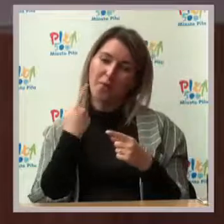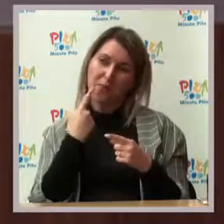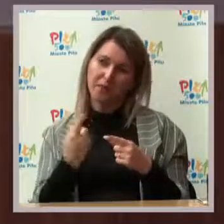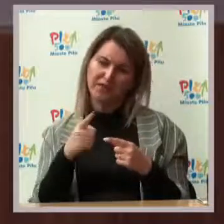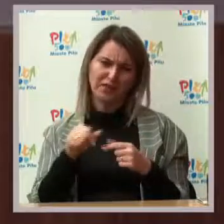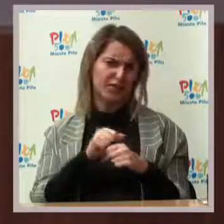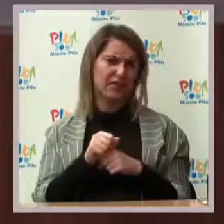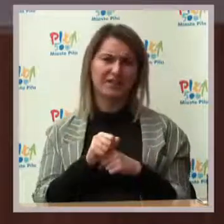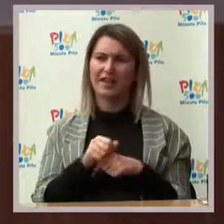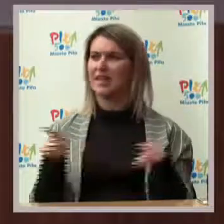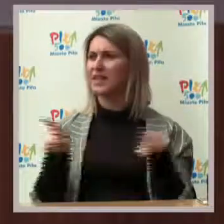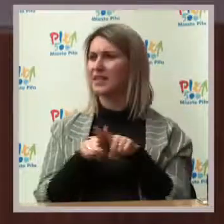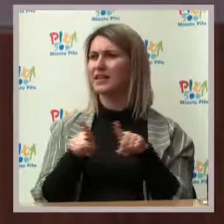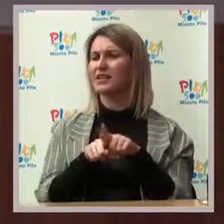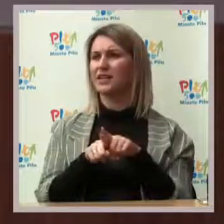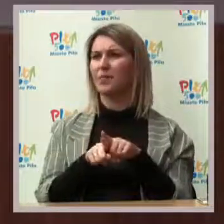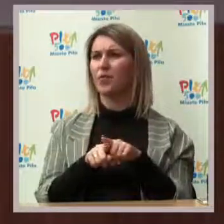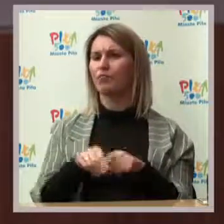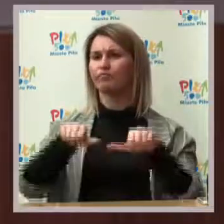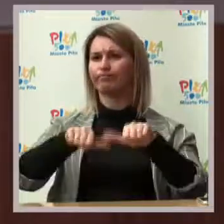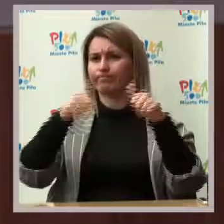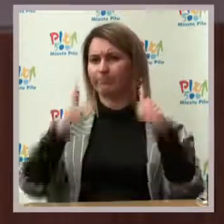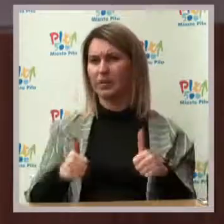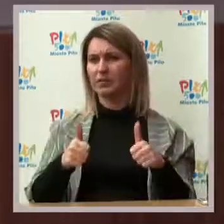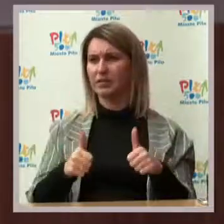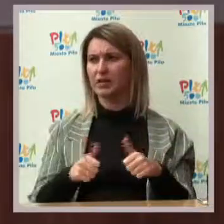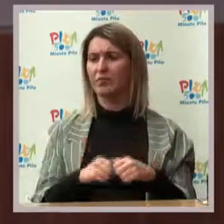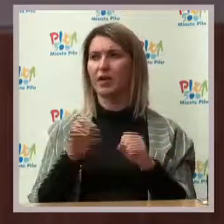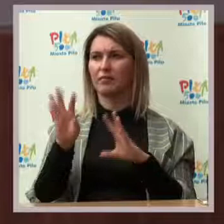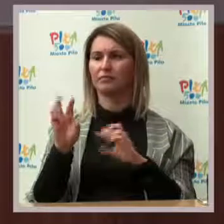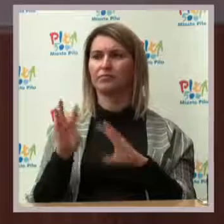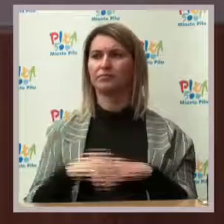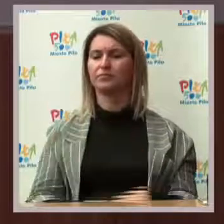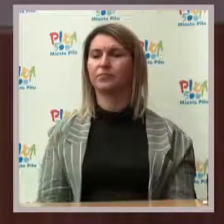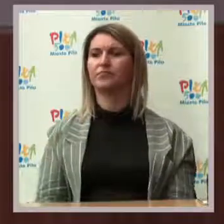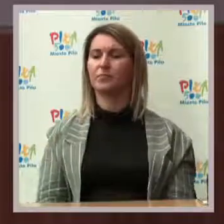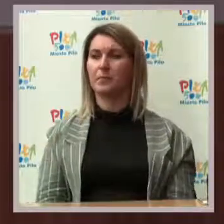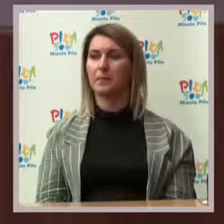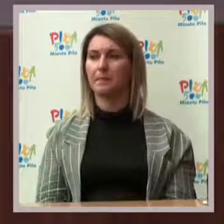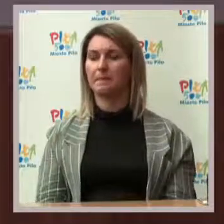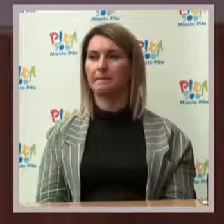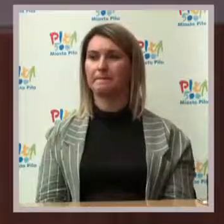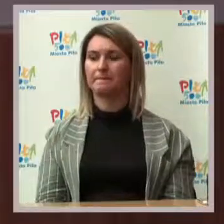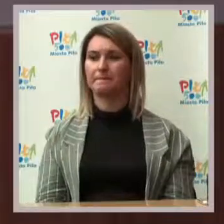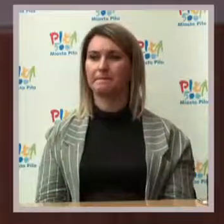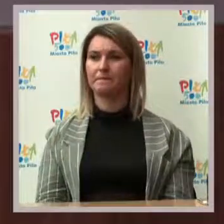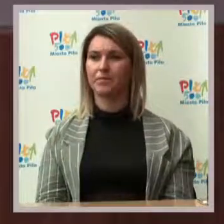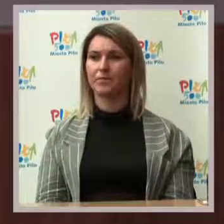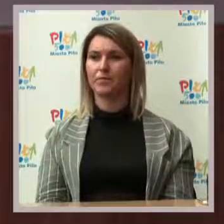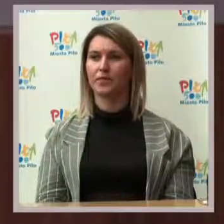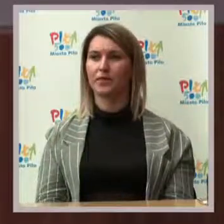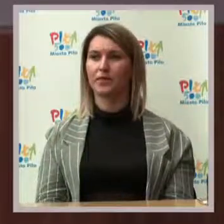stała, niezmiennie duża pozycja i ona będzie coraz pewnie większa. Jeżeli tylko nasze możliwości finansowe będą na